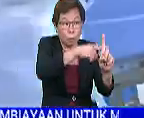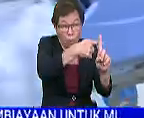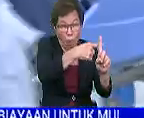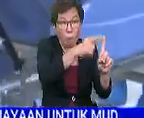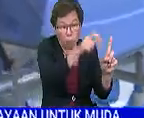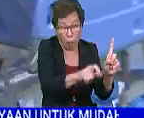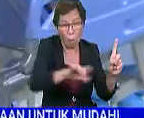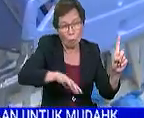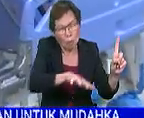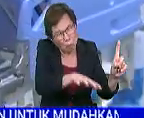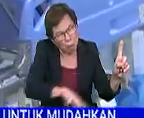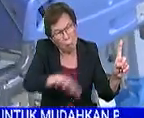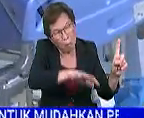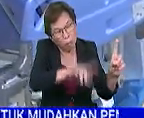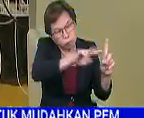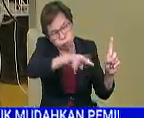seorang kes